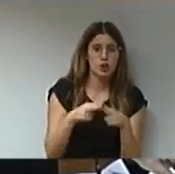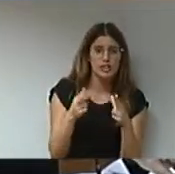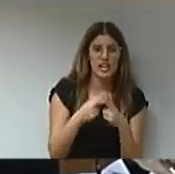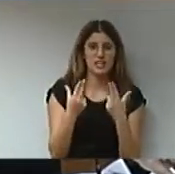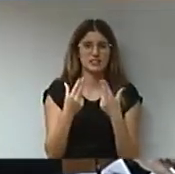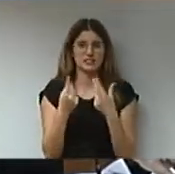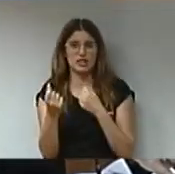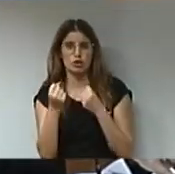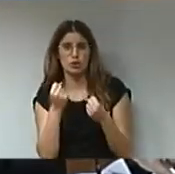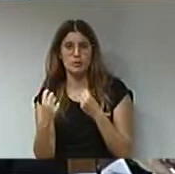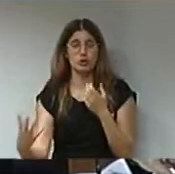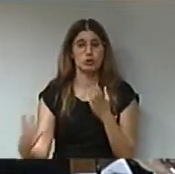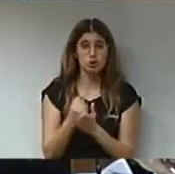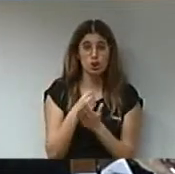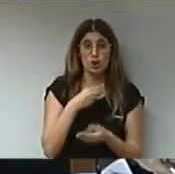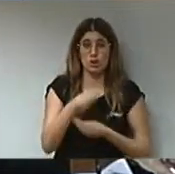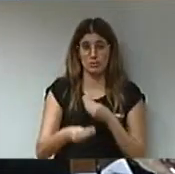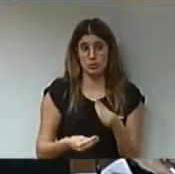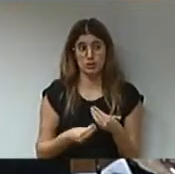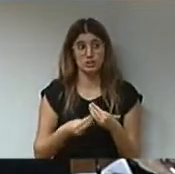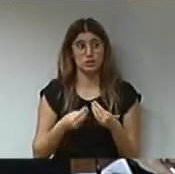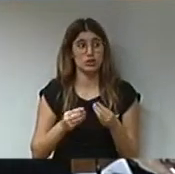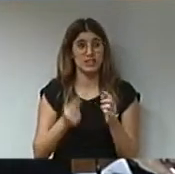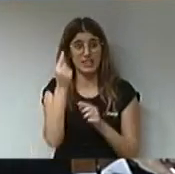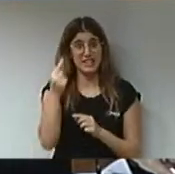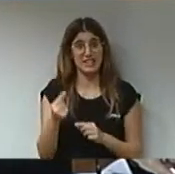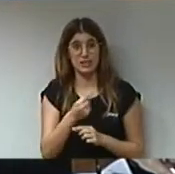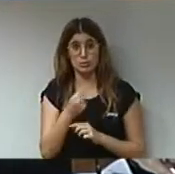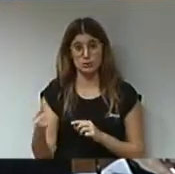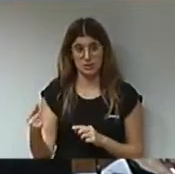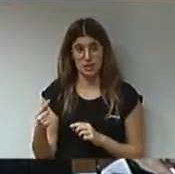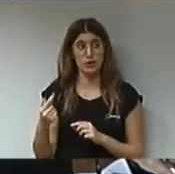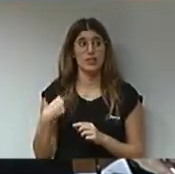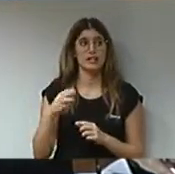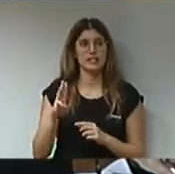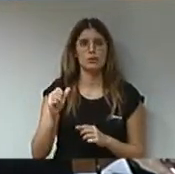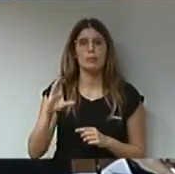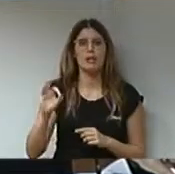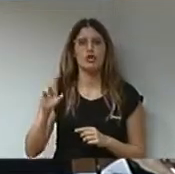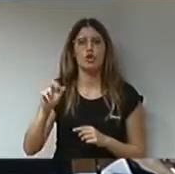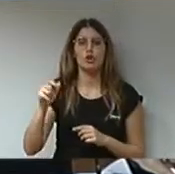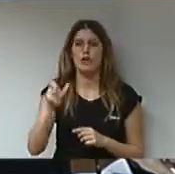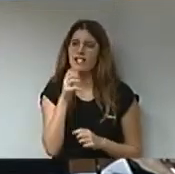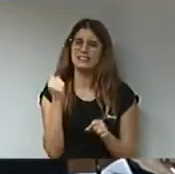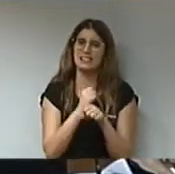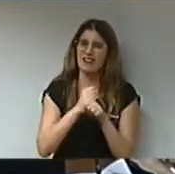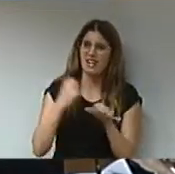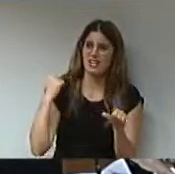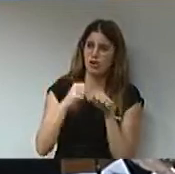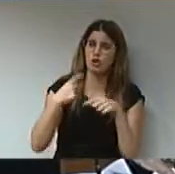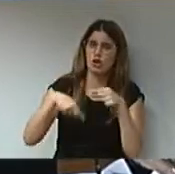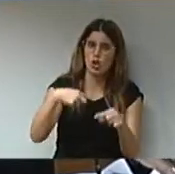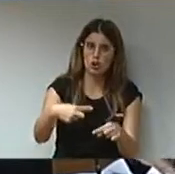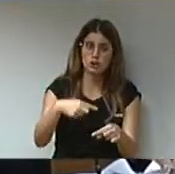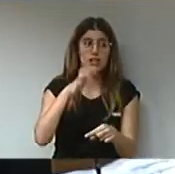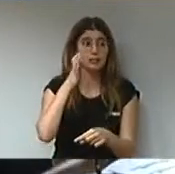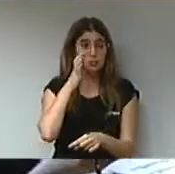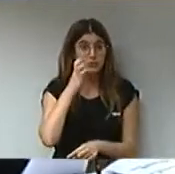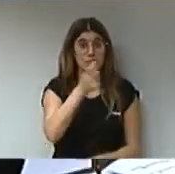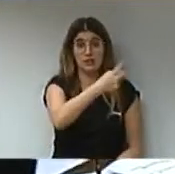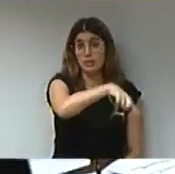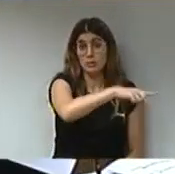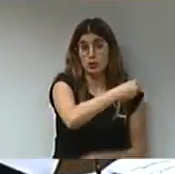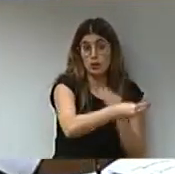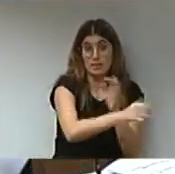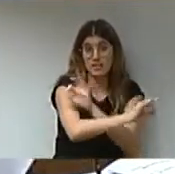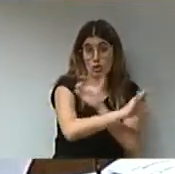fet en els agents econòmics i socials, fruit precisament de tantes Paco Roques i tantes persones que estan treballant tots els dies, a pesar de vostès, que no